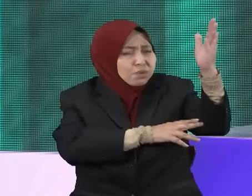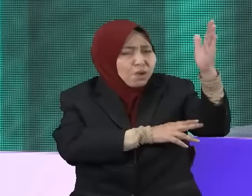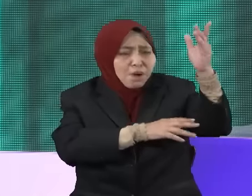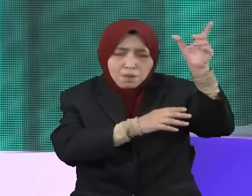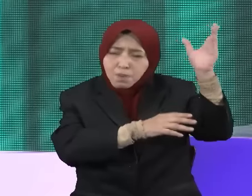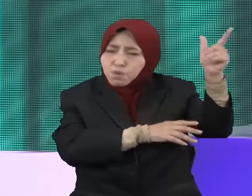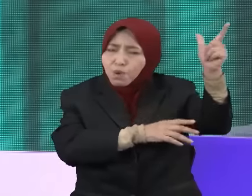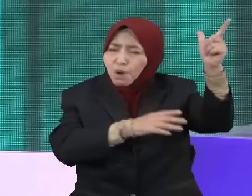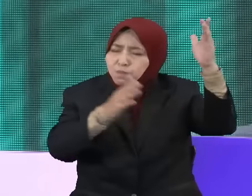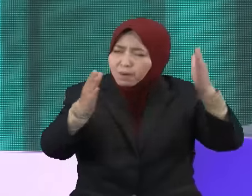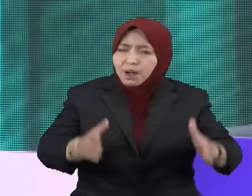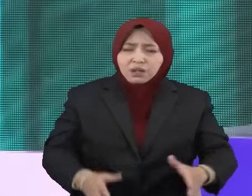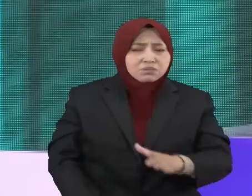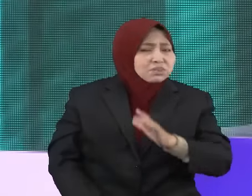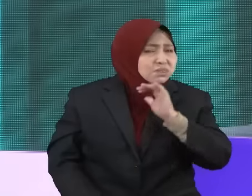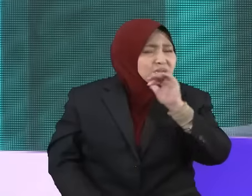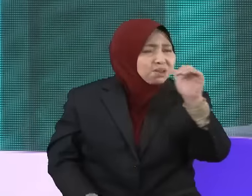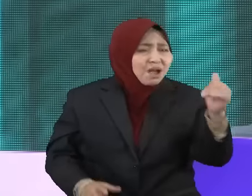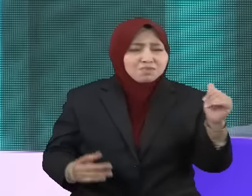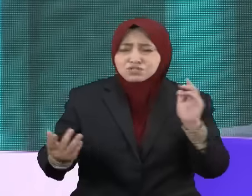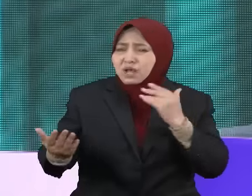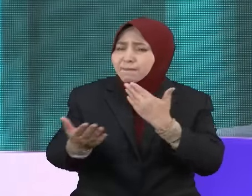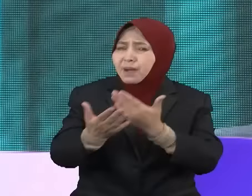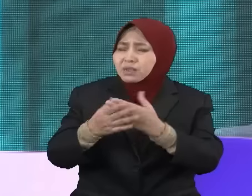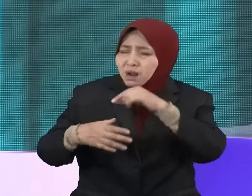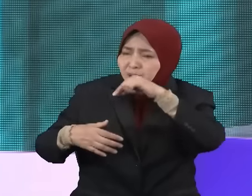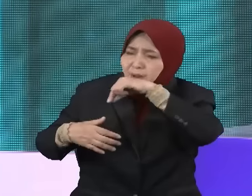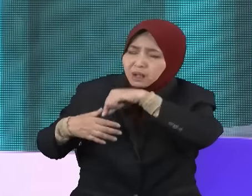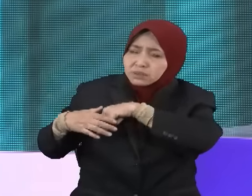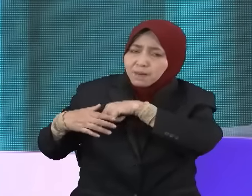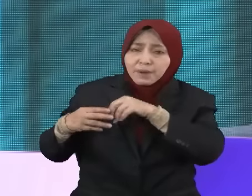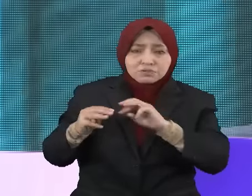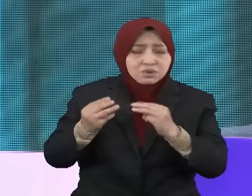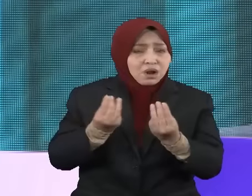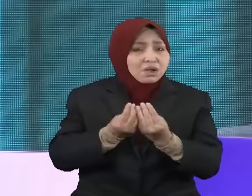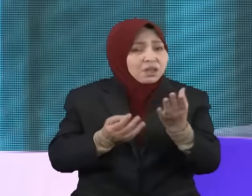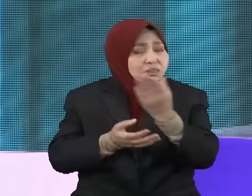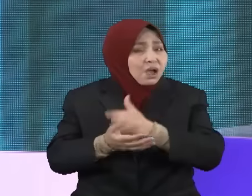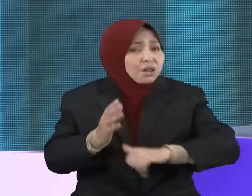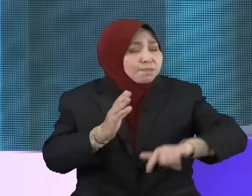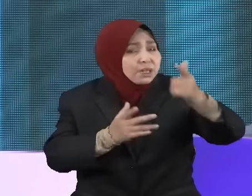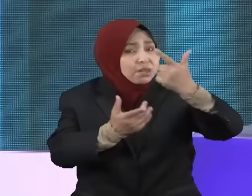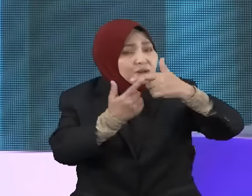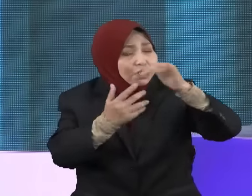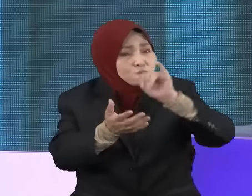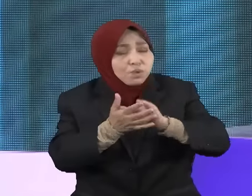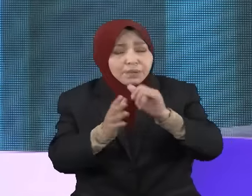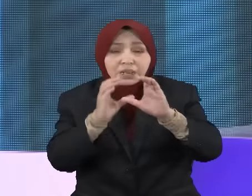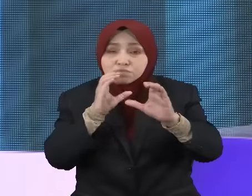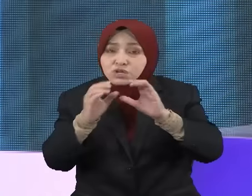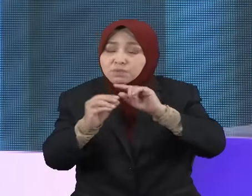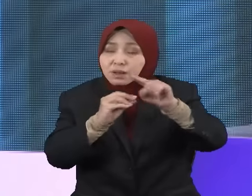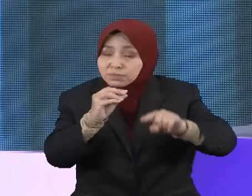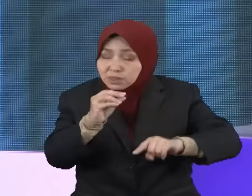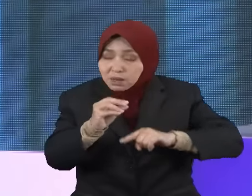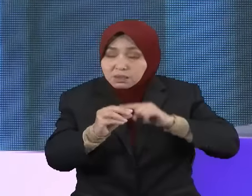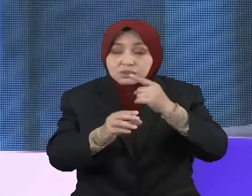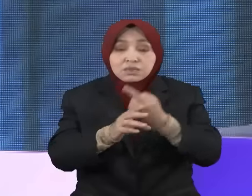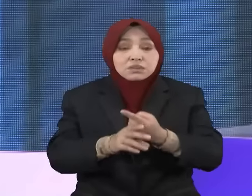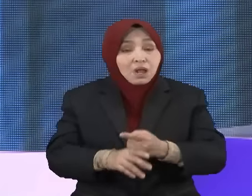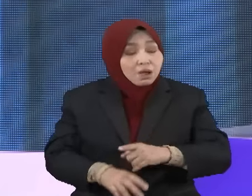penceramah itu tidak baligh, tidak sampai ke dalam hati masyarakat. Dan lebih daripada itu, bila bercakap tentang al-baligh ini, Ustaz,